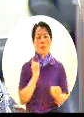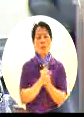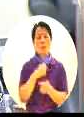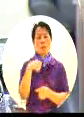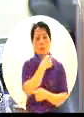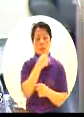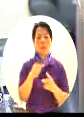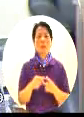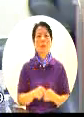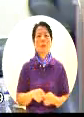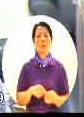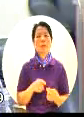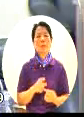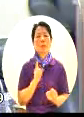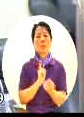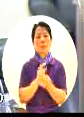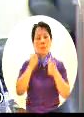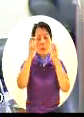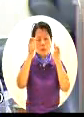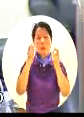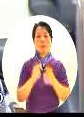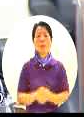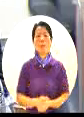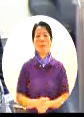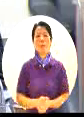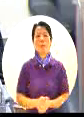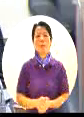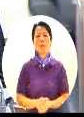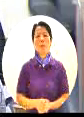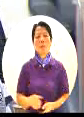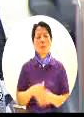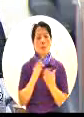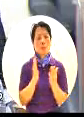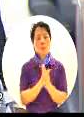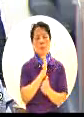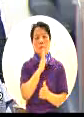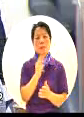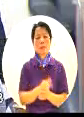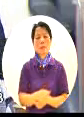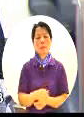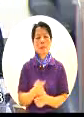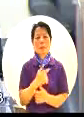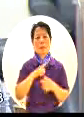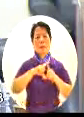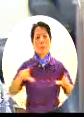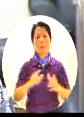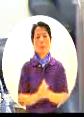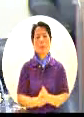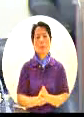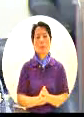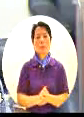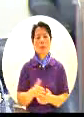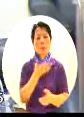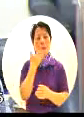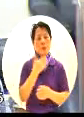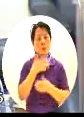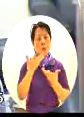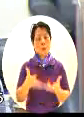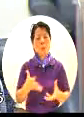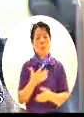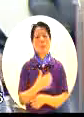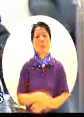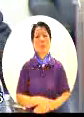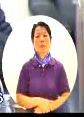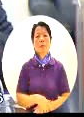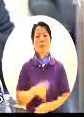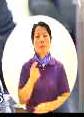好，对咱各方咯，这会使讲是一个非常大，而且大力多了哈。所以有